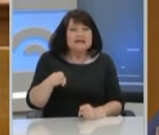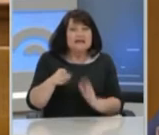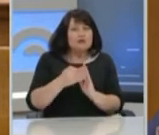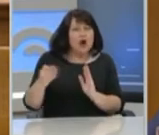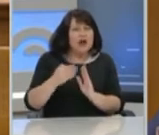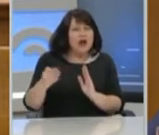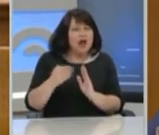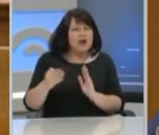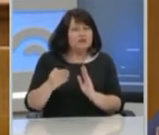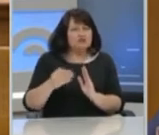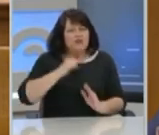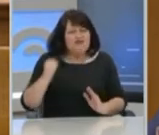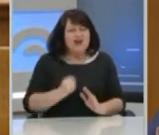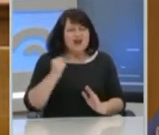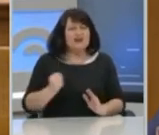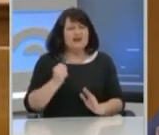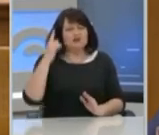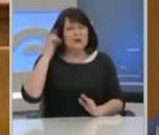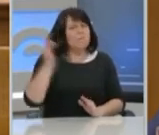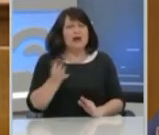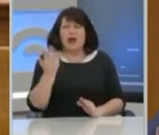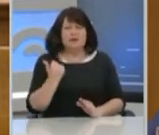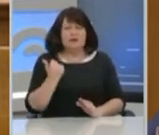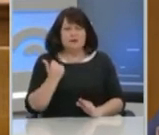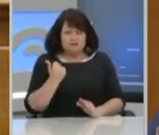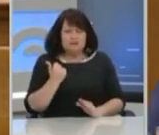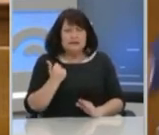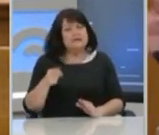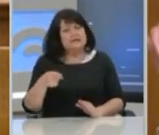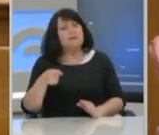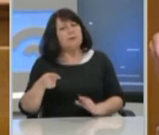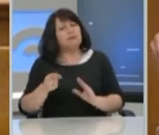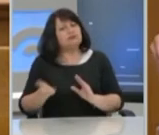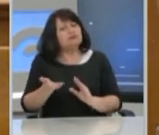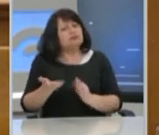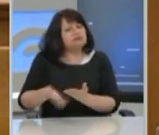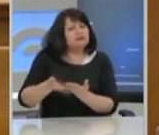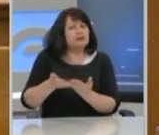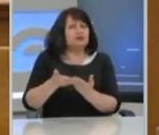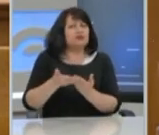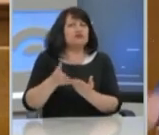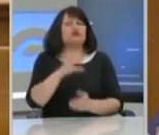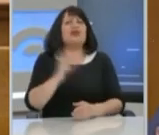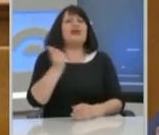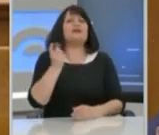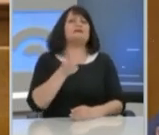δανειστές στις πιο παράλογες εκ των απαιτήσεών τους. Εσείς που την πιο κρίσιμη